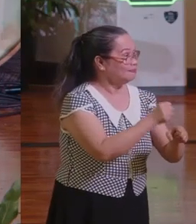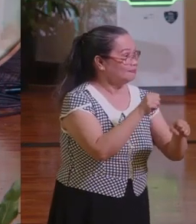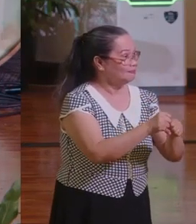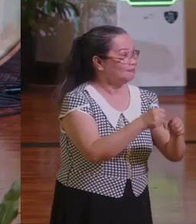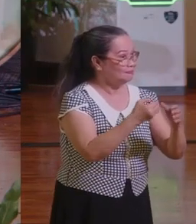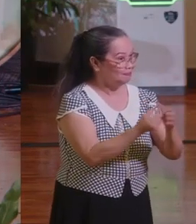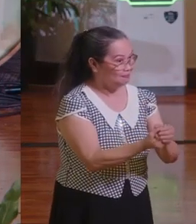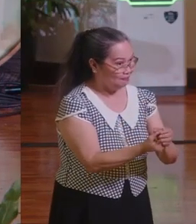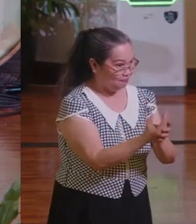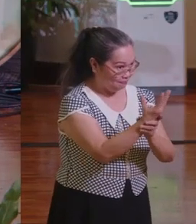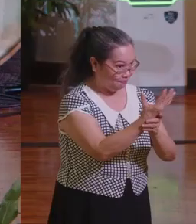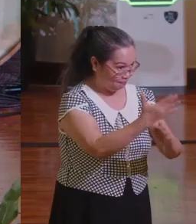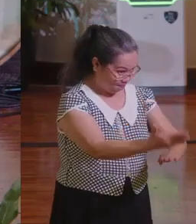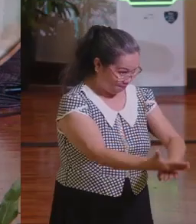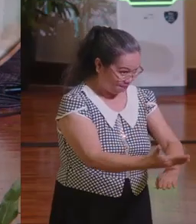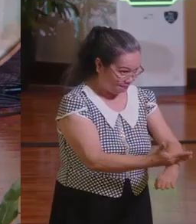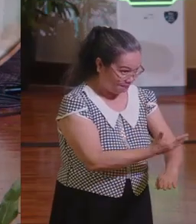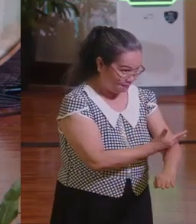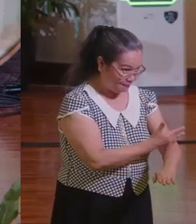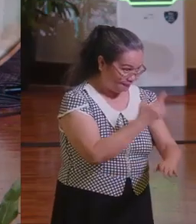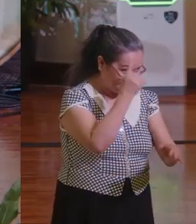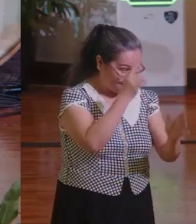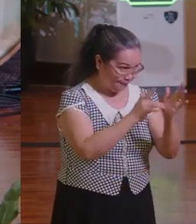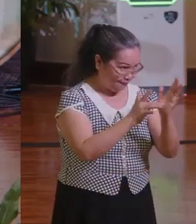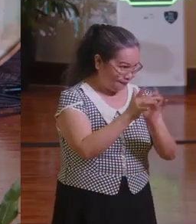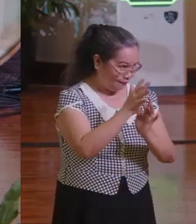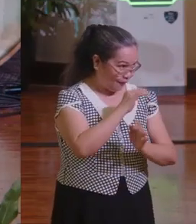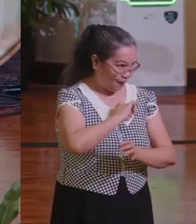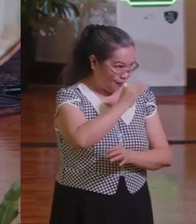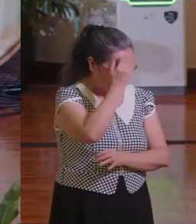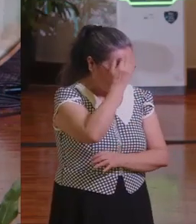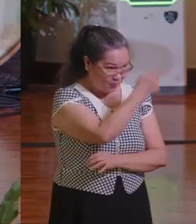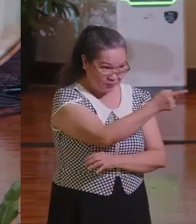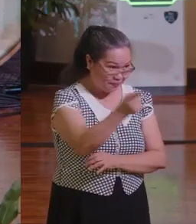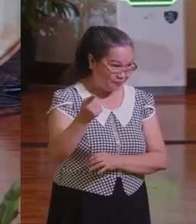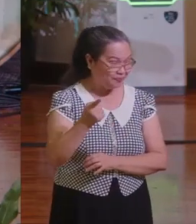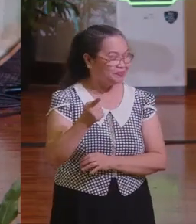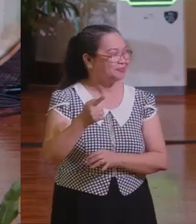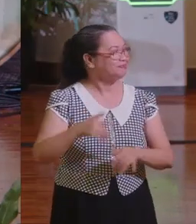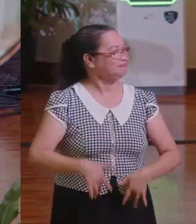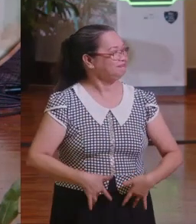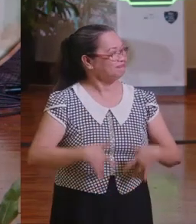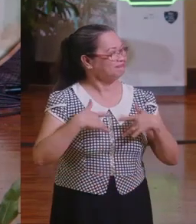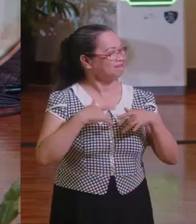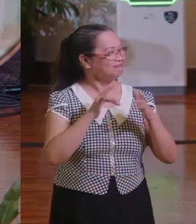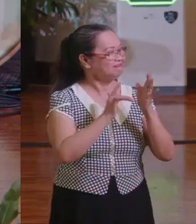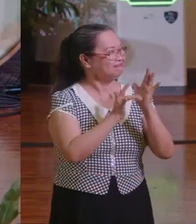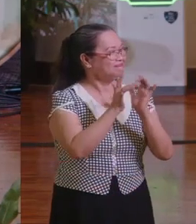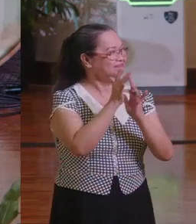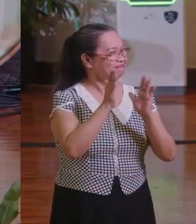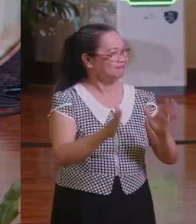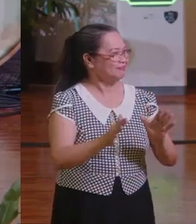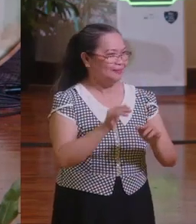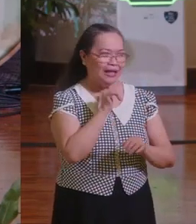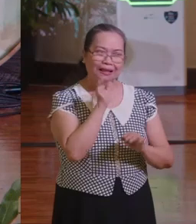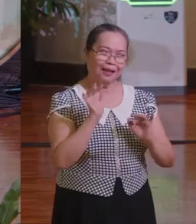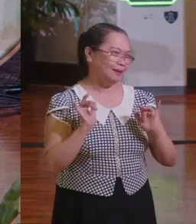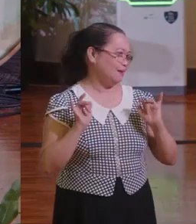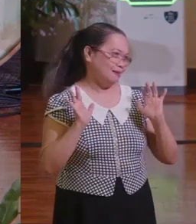sa ating pananampalataya kay Jesus. Alam nyo, ang buhay Kristiyano ay hindi madali,